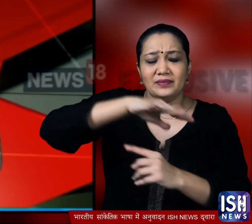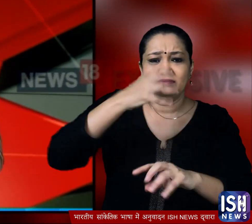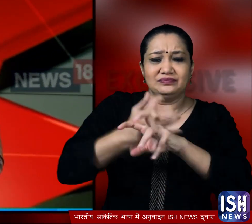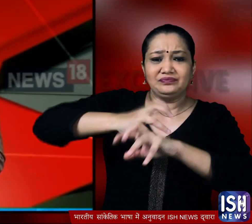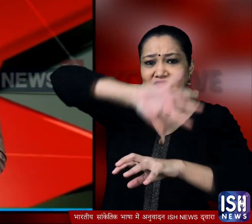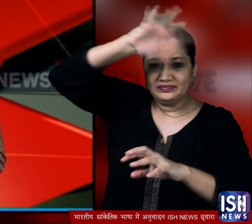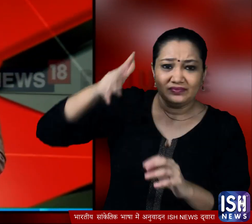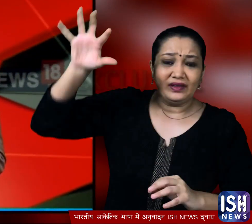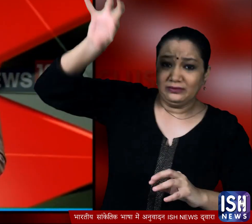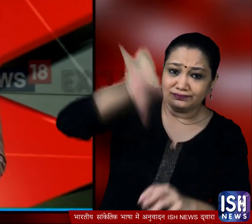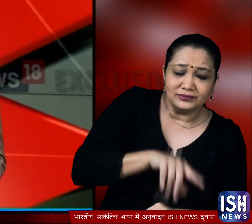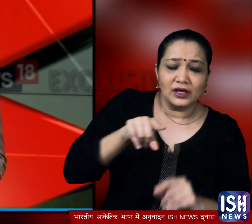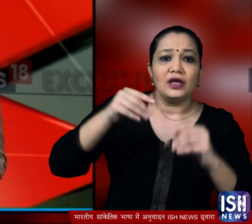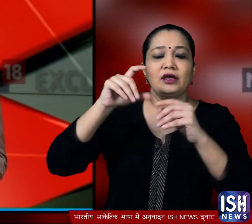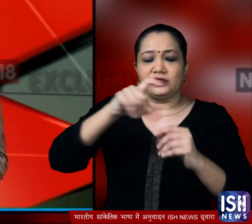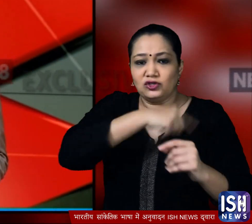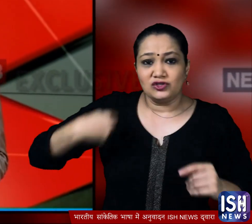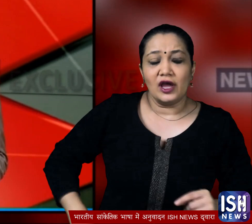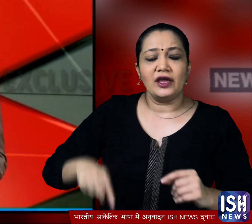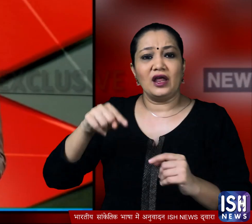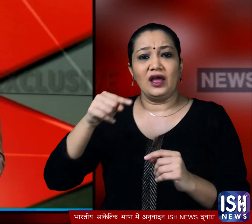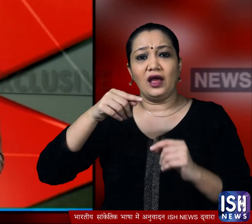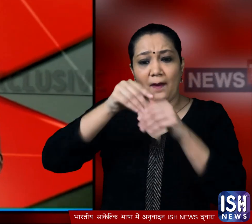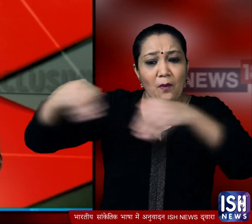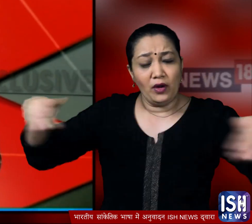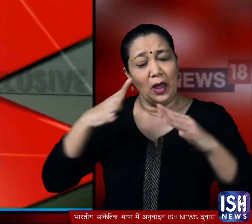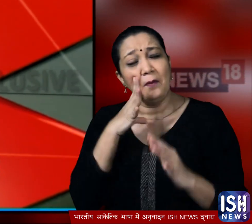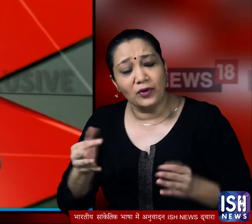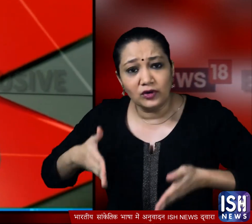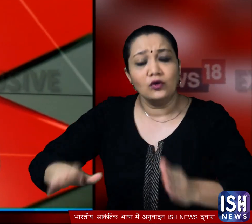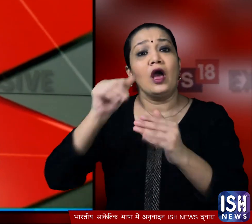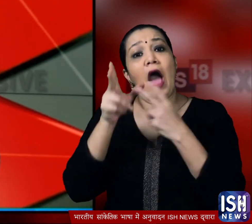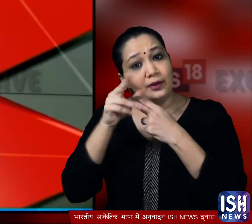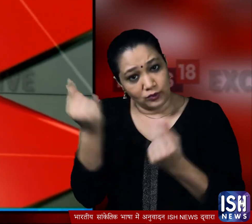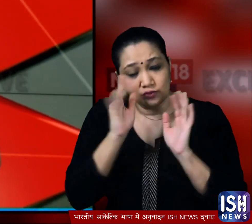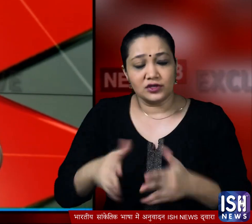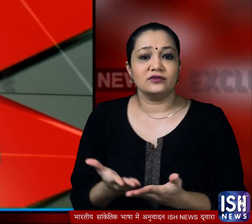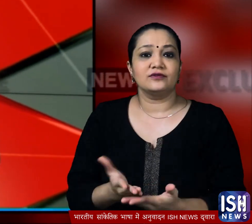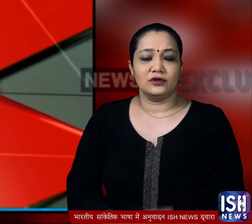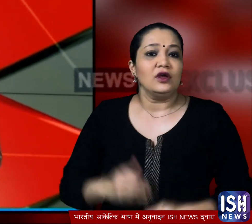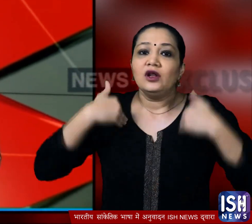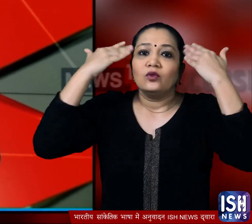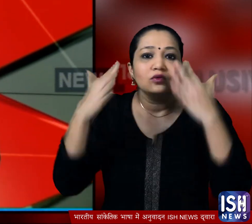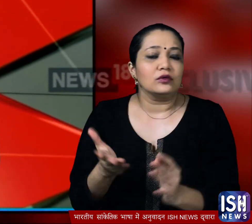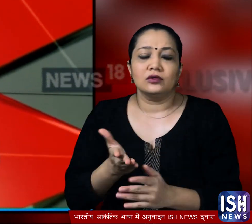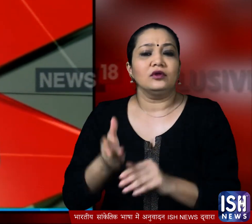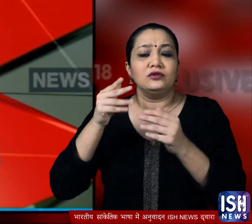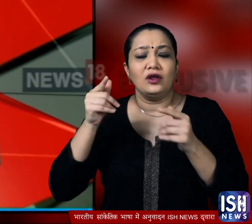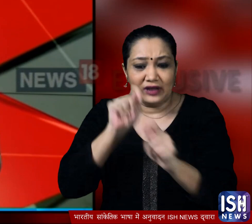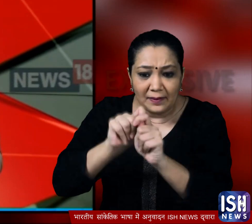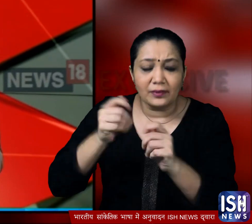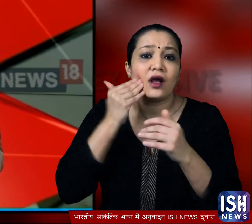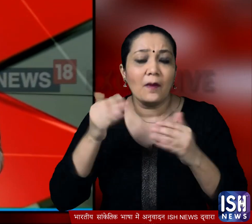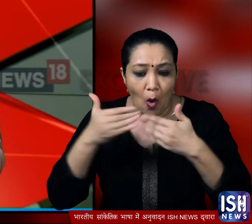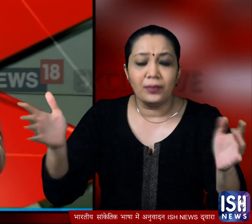मिट्टी और चट्टानें गिरी वो चीन की सीमा तक जाने वाला सबसे अहम रास्ता है, जिसका इस्तेमाल सेना भी करती है। और अभी ये तय नहीं हो पाया है कि रास्ता